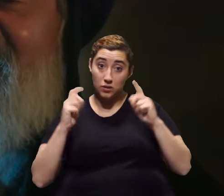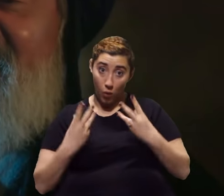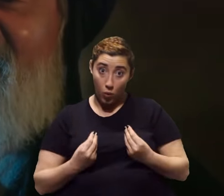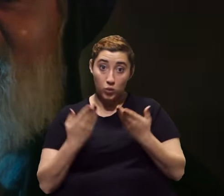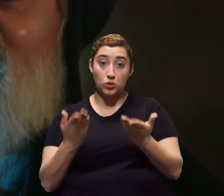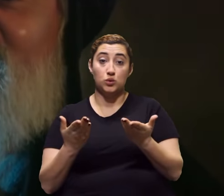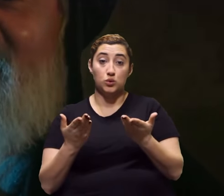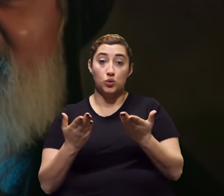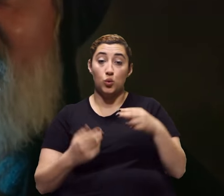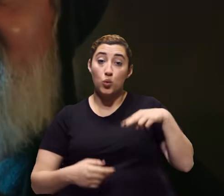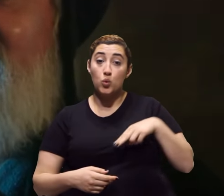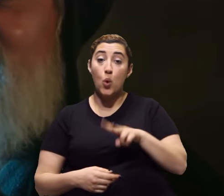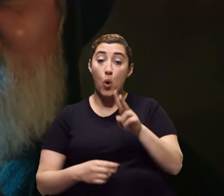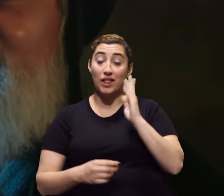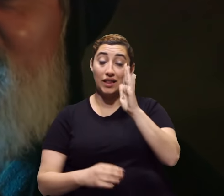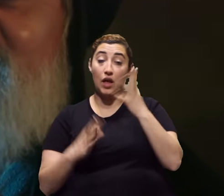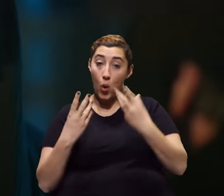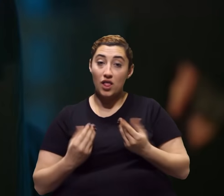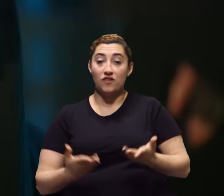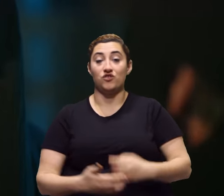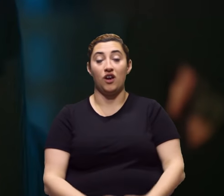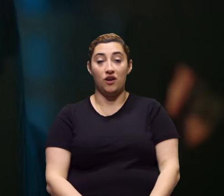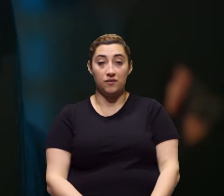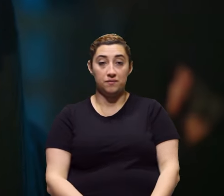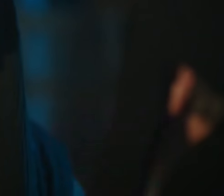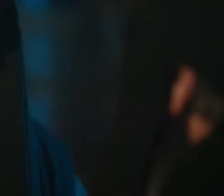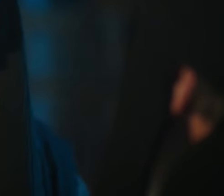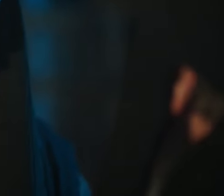Hazırlanasın, yola revan oluruz.